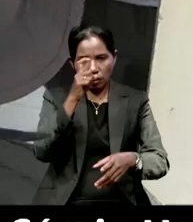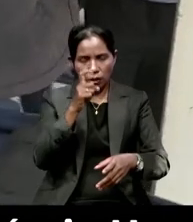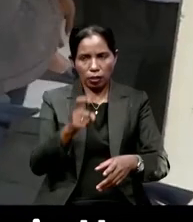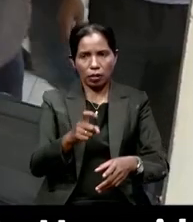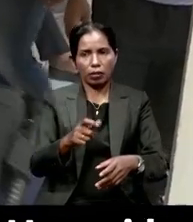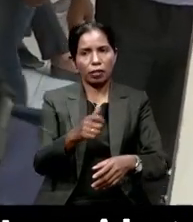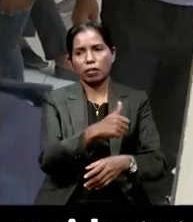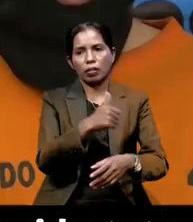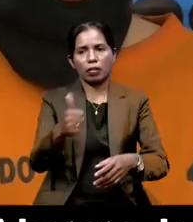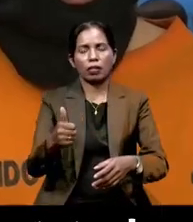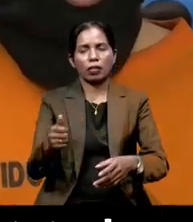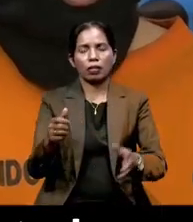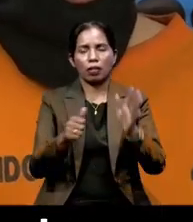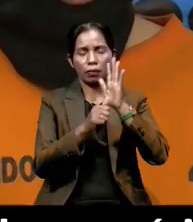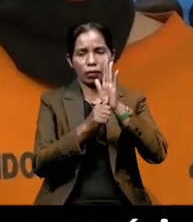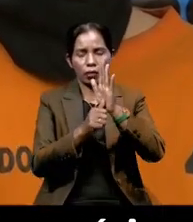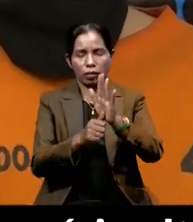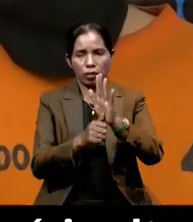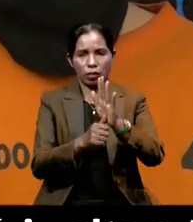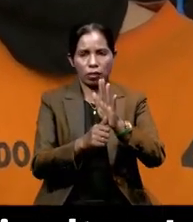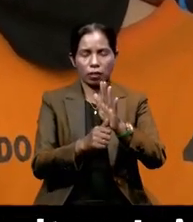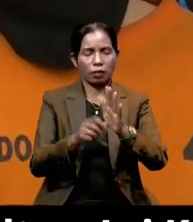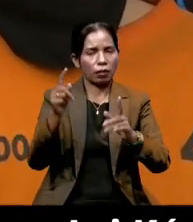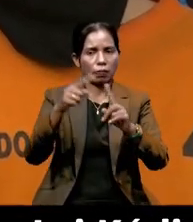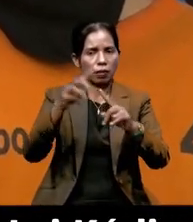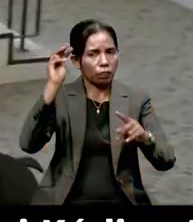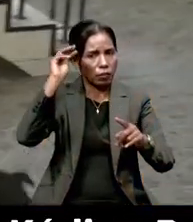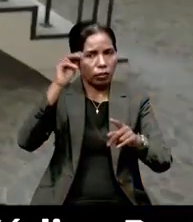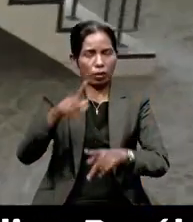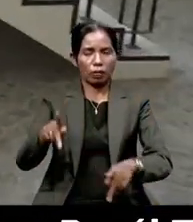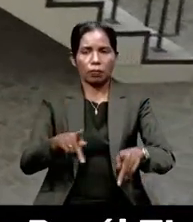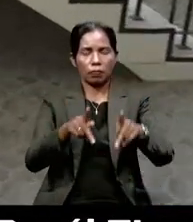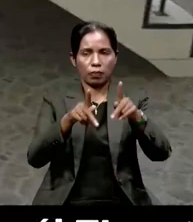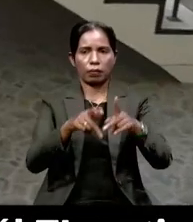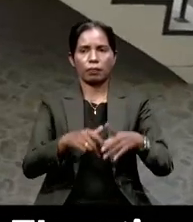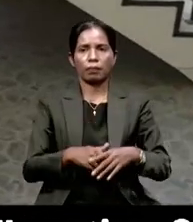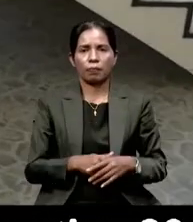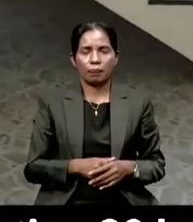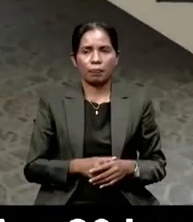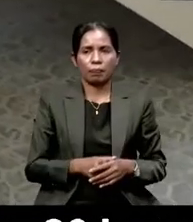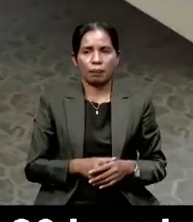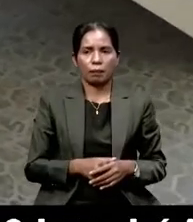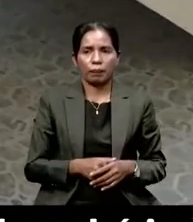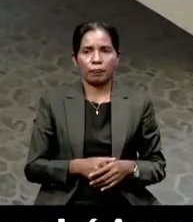Sira Seluk retan date apresentação periódica ba Ministério Público. Damião Gonçalves, Joel Sarmento, GMN.